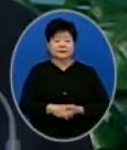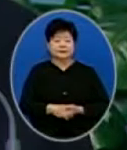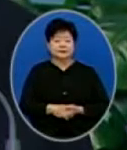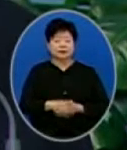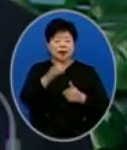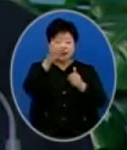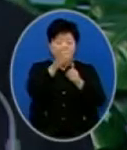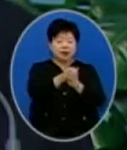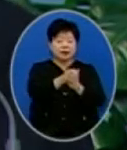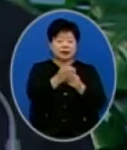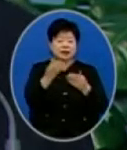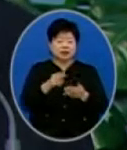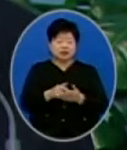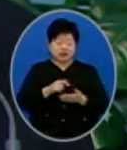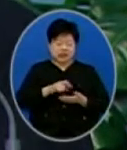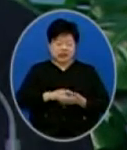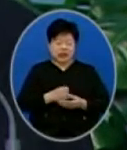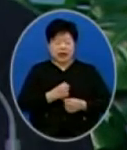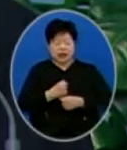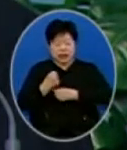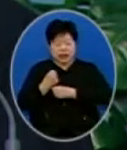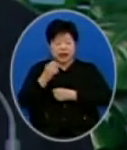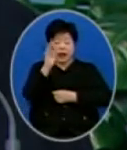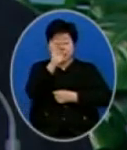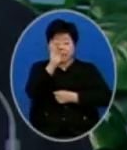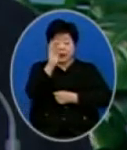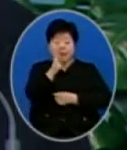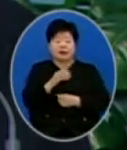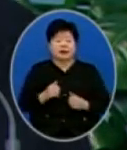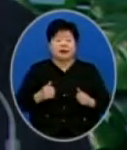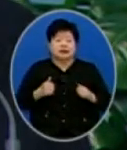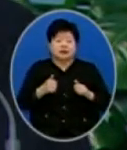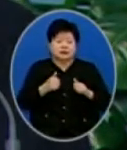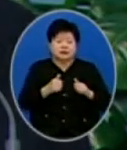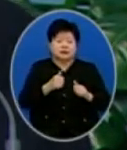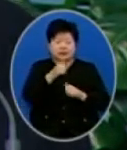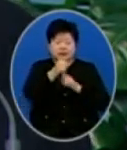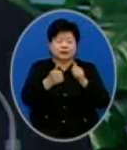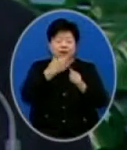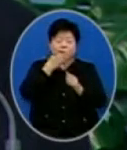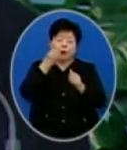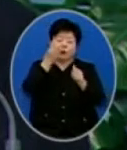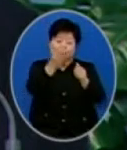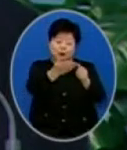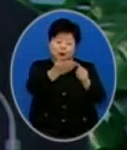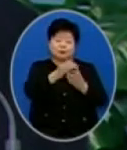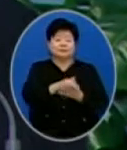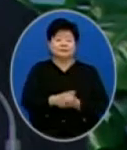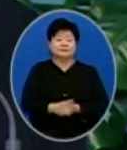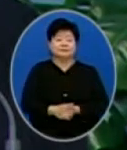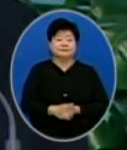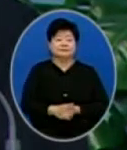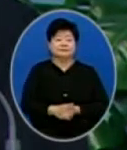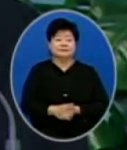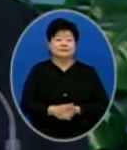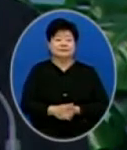맡겨진 일을 적당하게 하고 게으름을 피면 안 됩니다 성실함으로 일할 때 하나님께서 복을 내려 주시는 것입니다